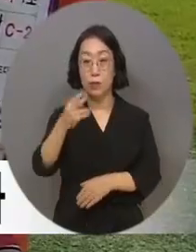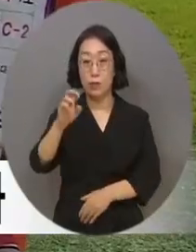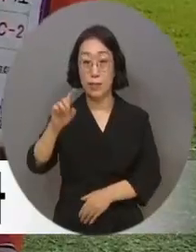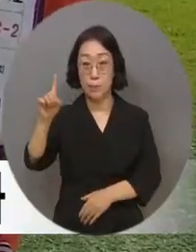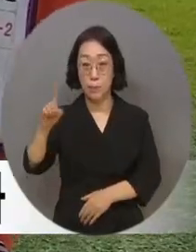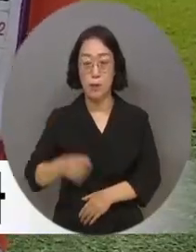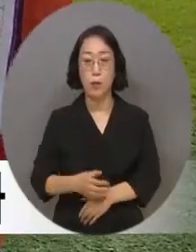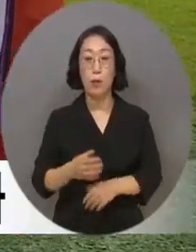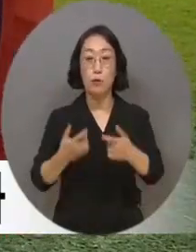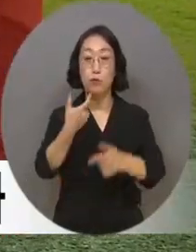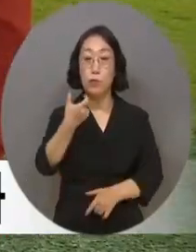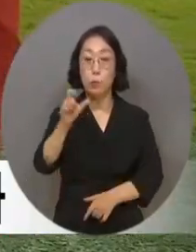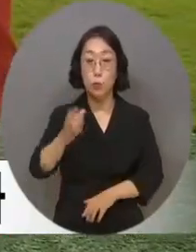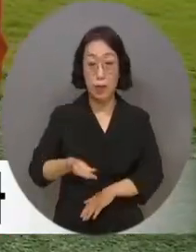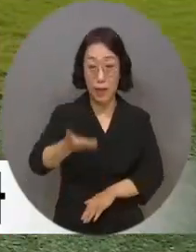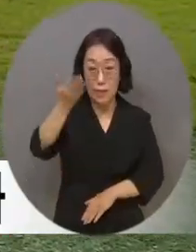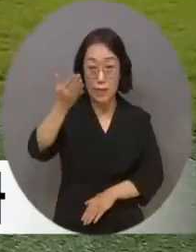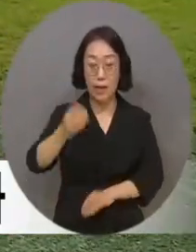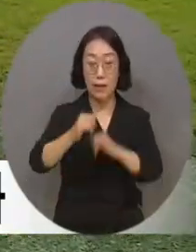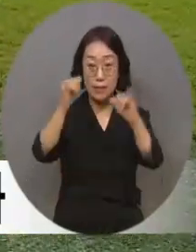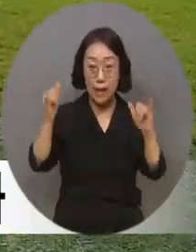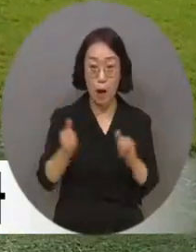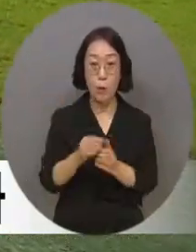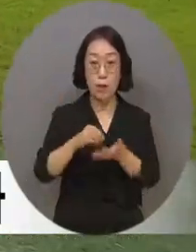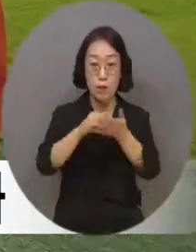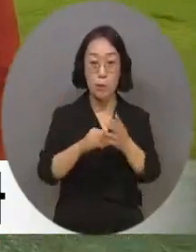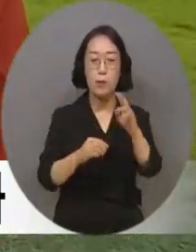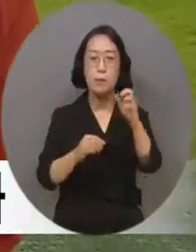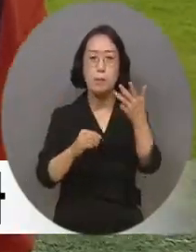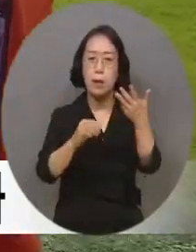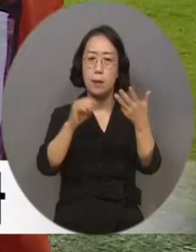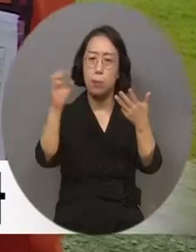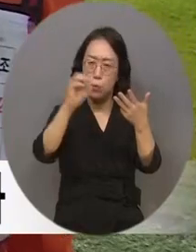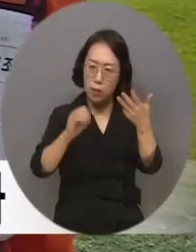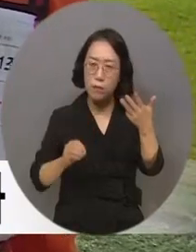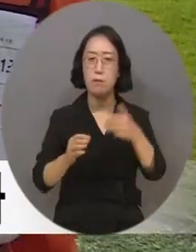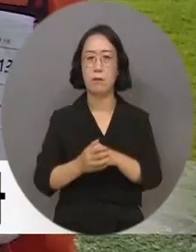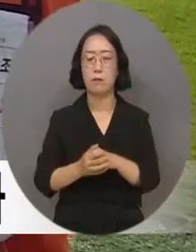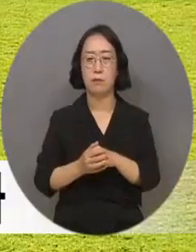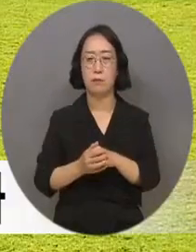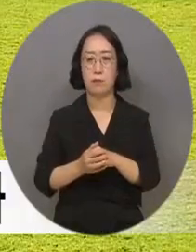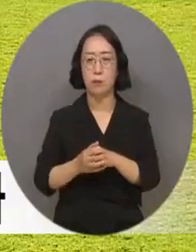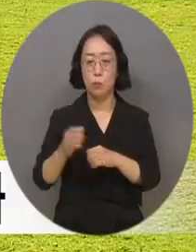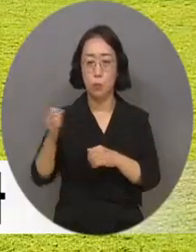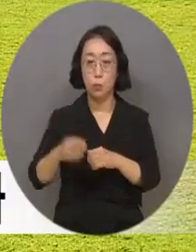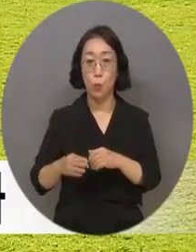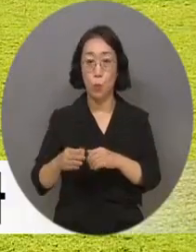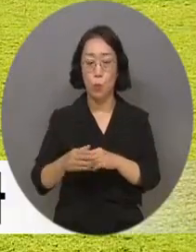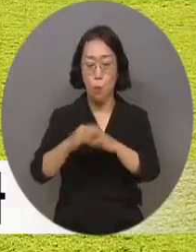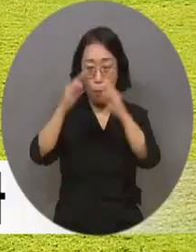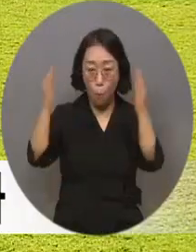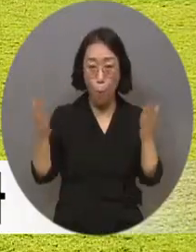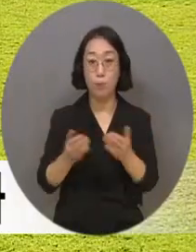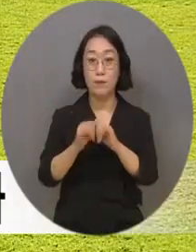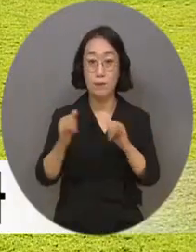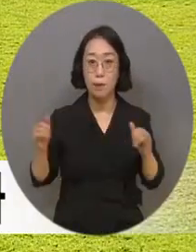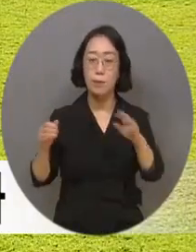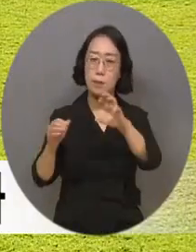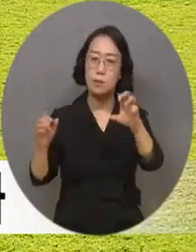이상 고령자의 사회단체 참여율은 28.7%로 나타났습니다. 전체 연령대